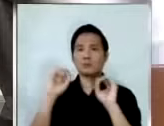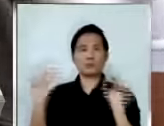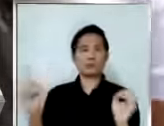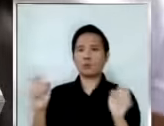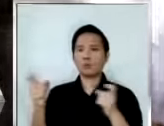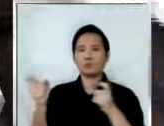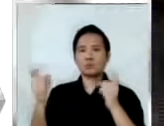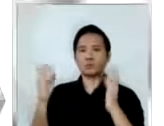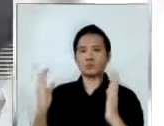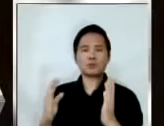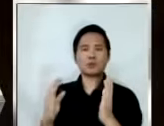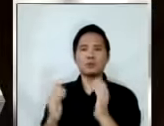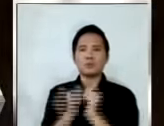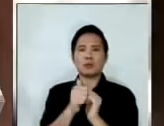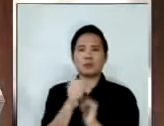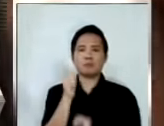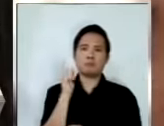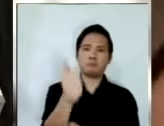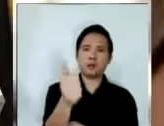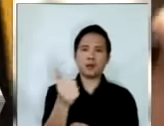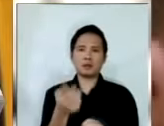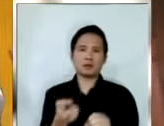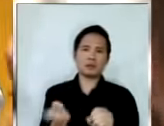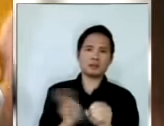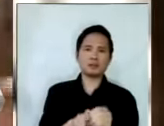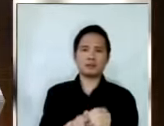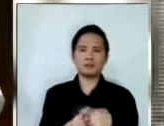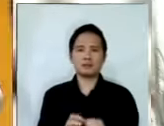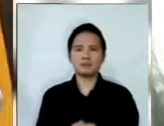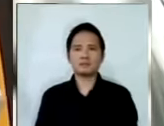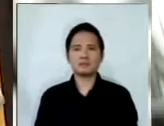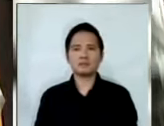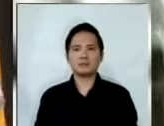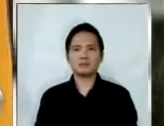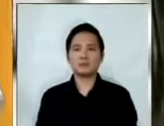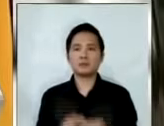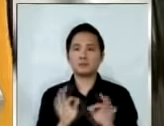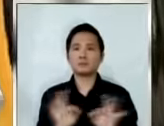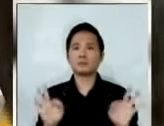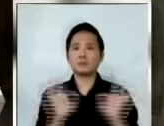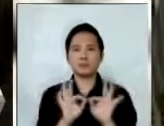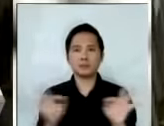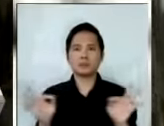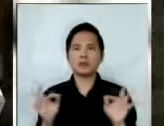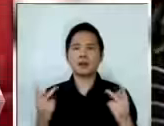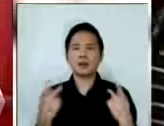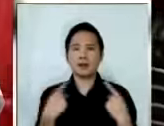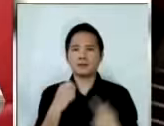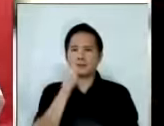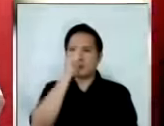sa pagsakay ng mga pasahero. Kailangan magbaon ng matinding syaga at pasensya, makasakay lang ng